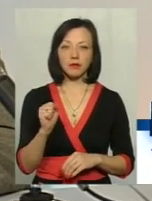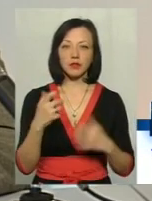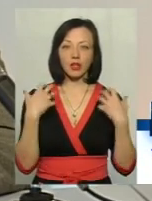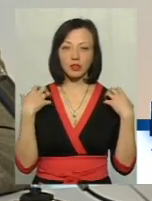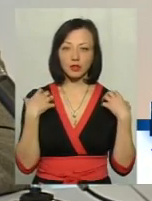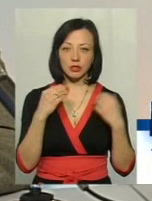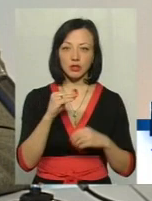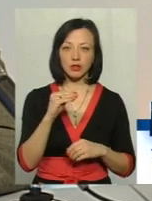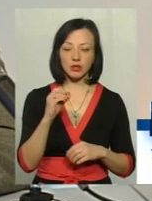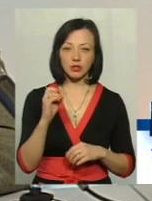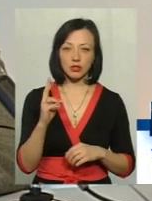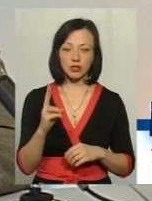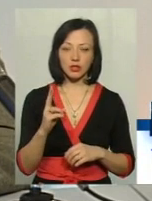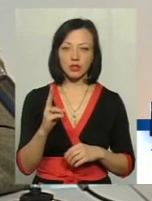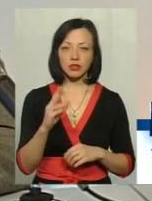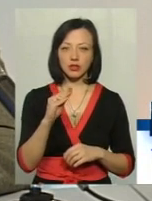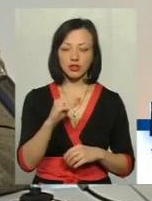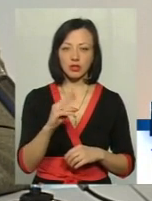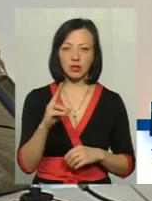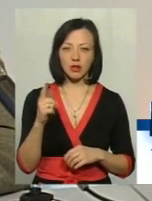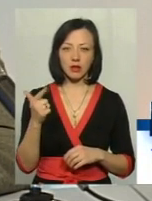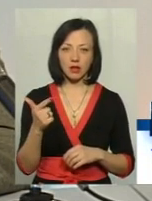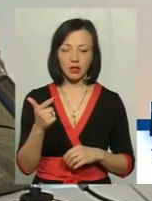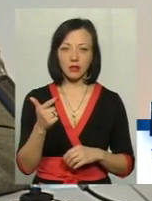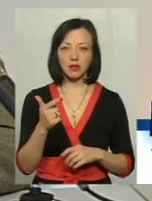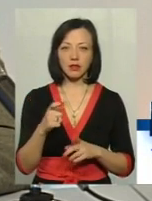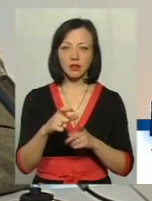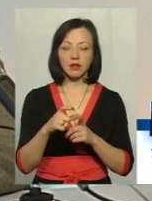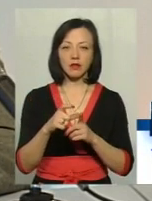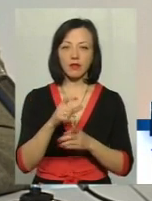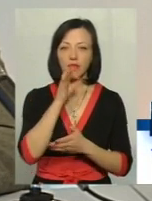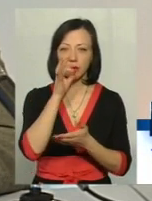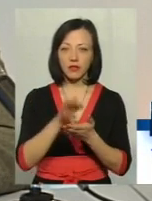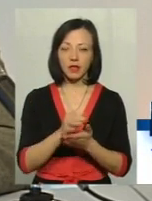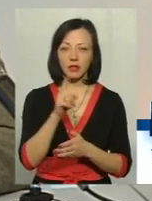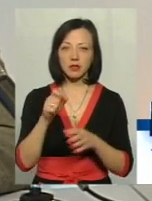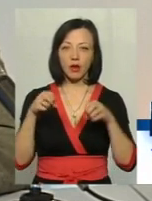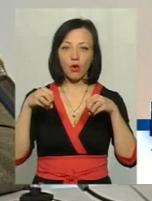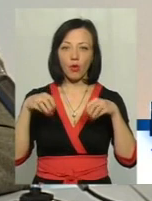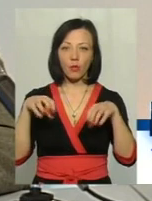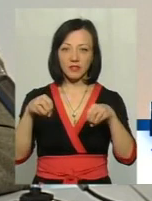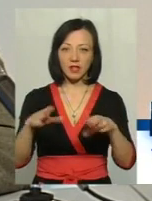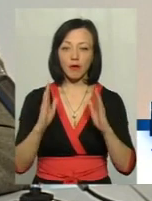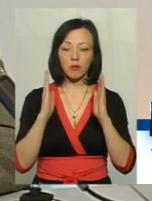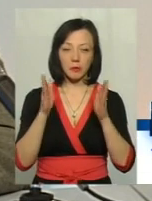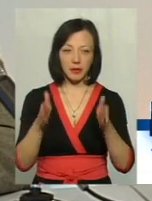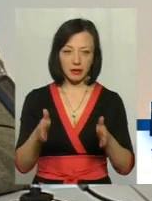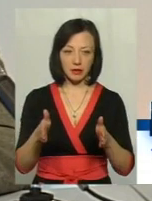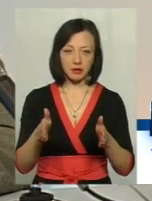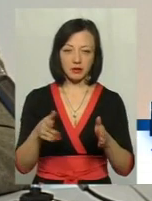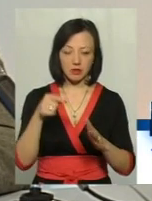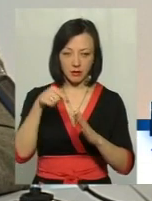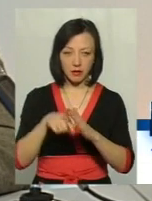начальник ЖКХ сказав, що вони відповідають за освітлення в під'їздах.